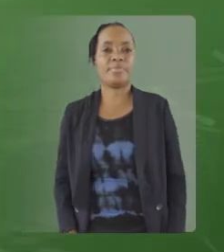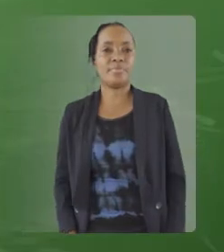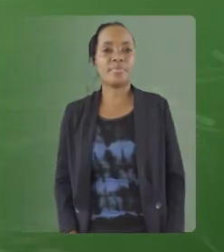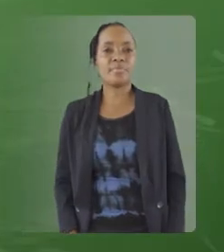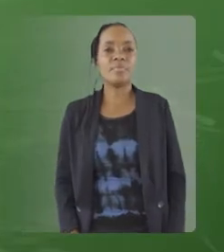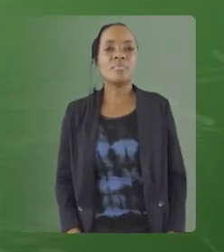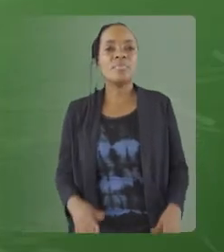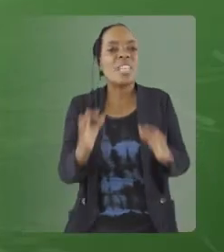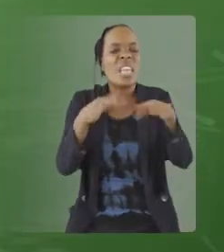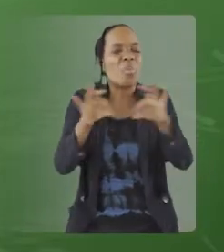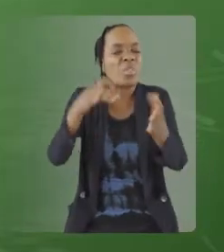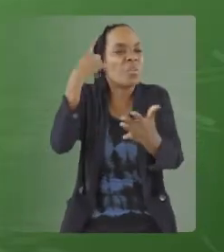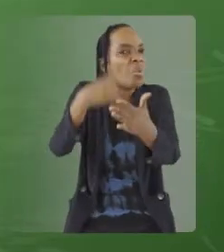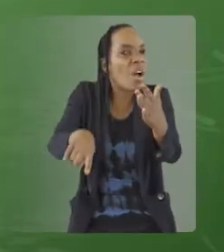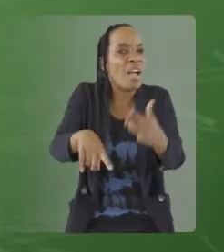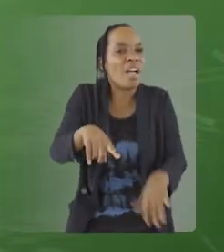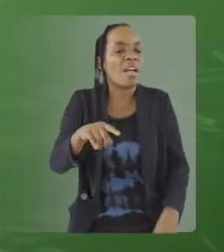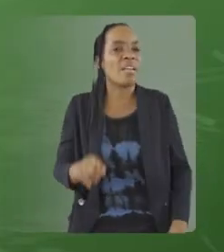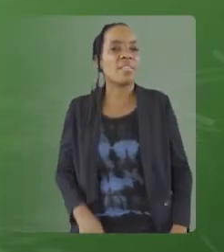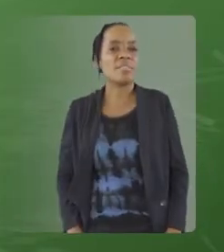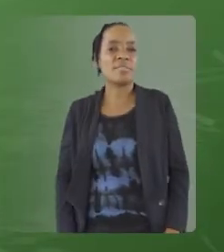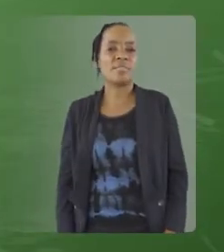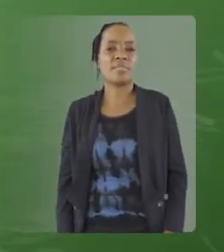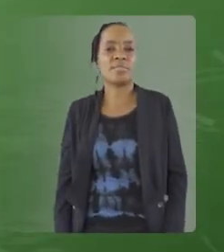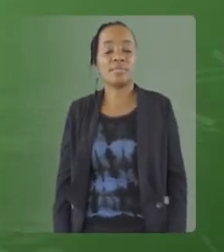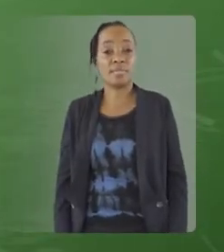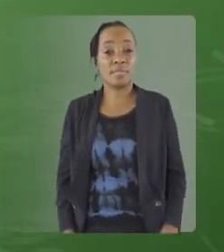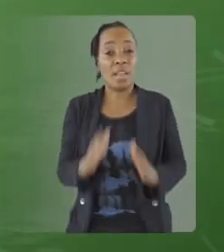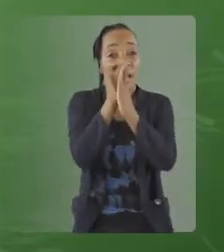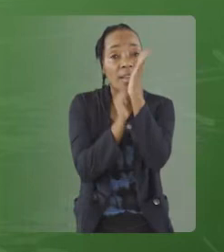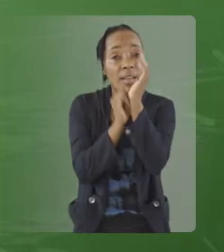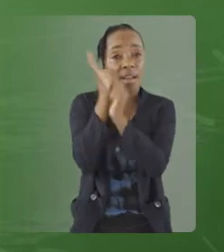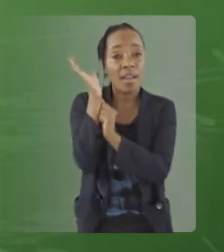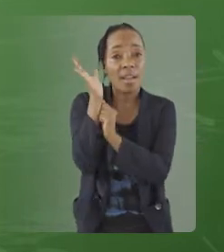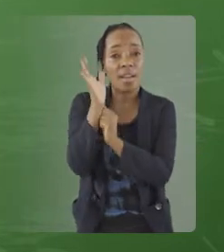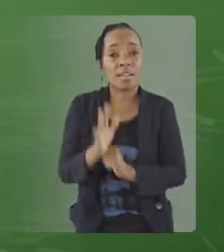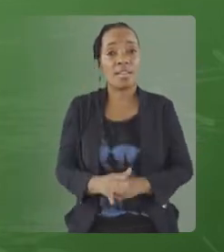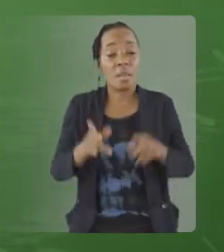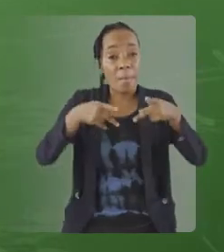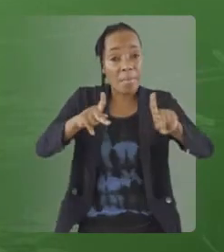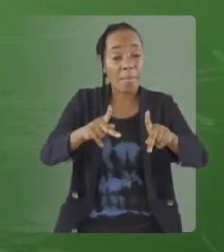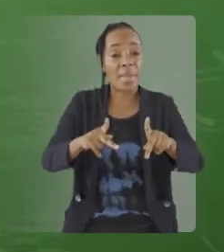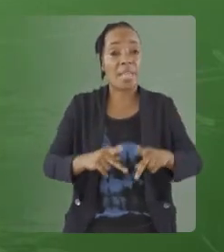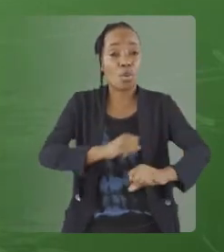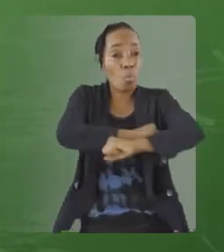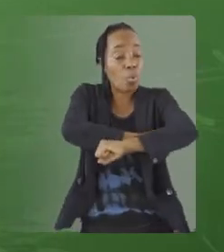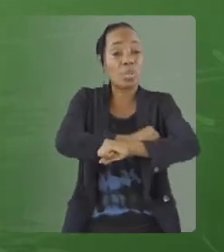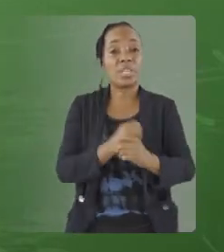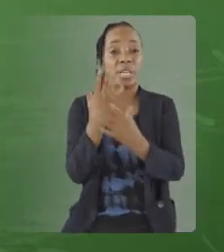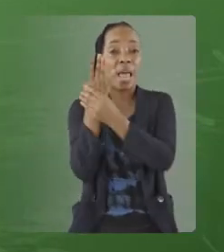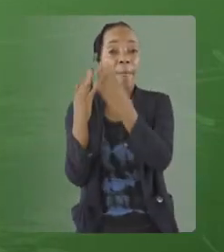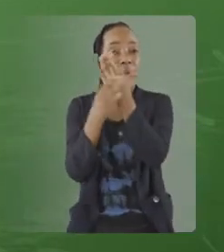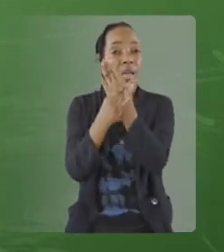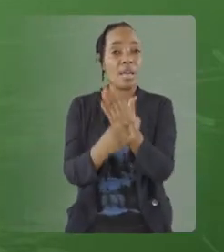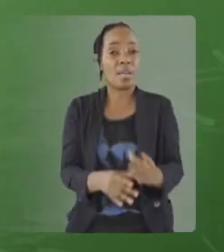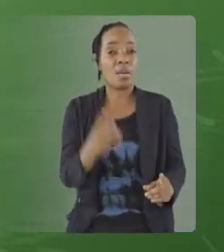Quelle est l'importance des gants? Les gants protègent les mains pour